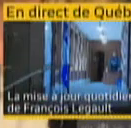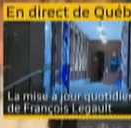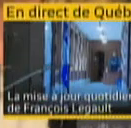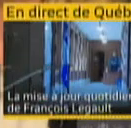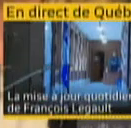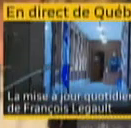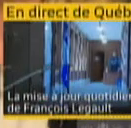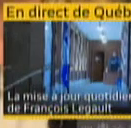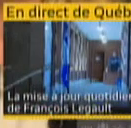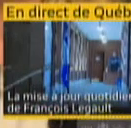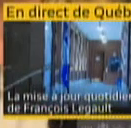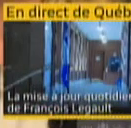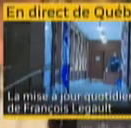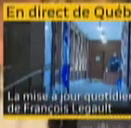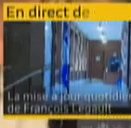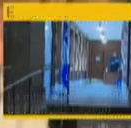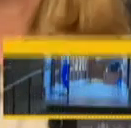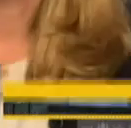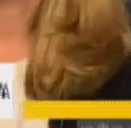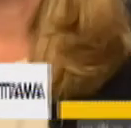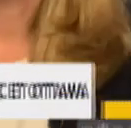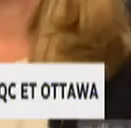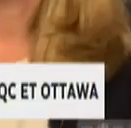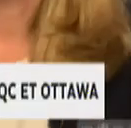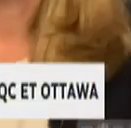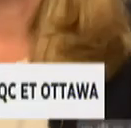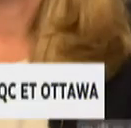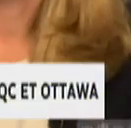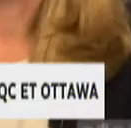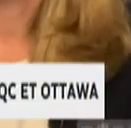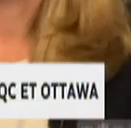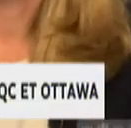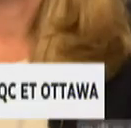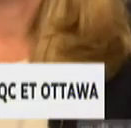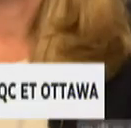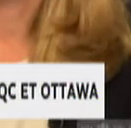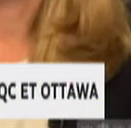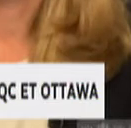de, bien, on peut pas appeler ça une controverse, mais de divergence d'opinion, là.